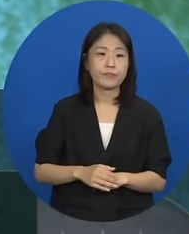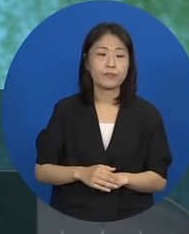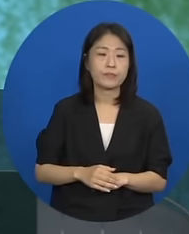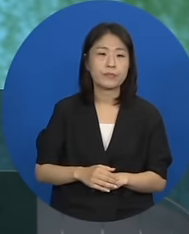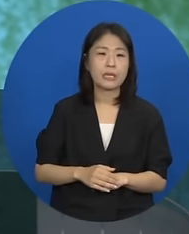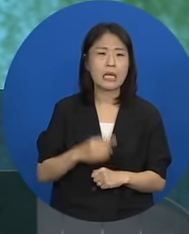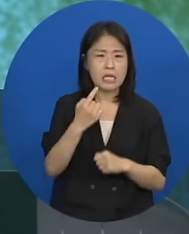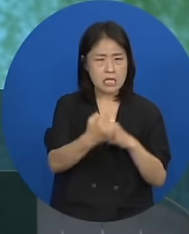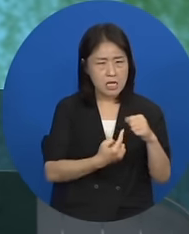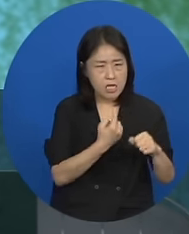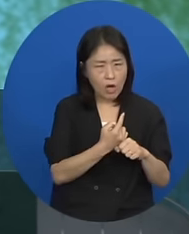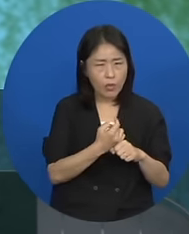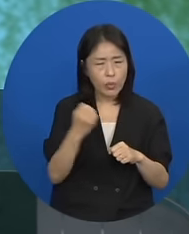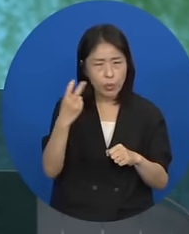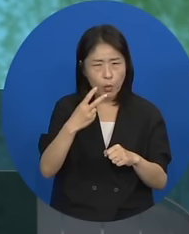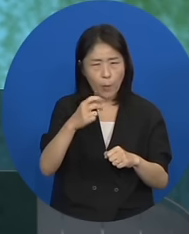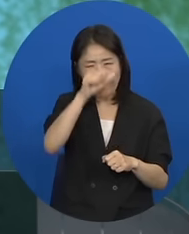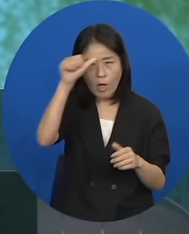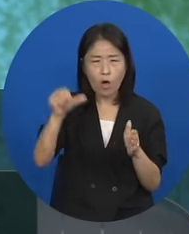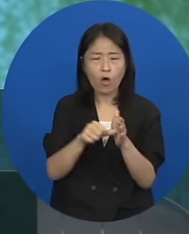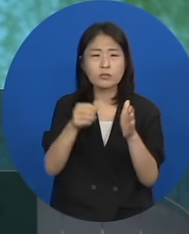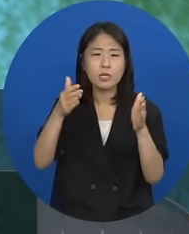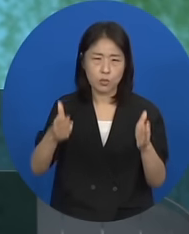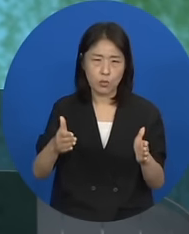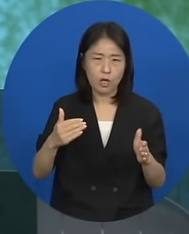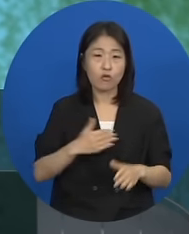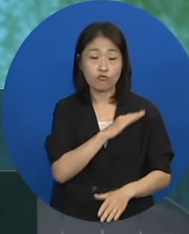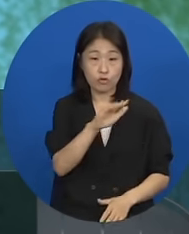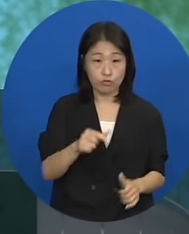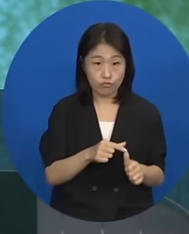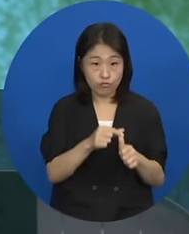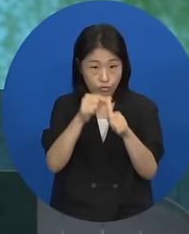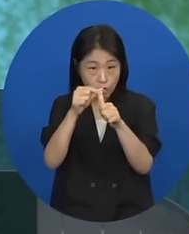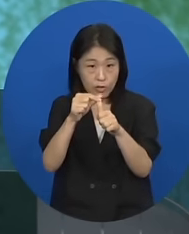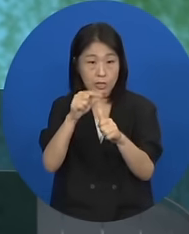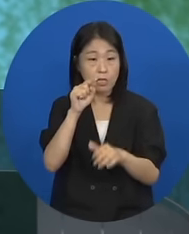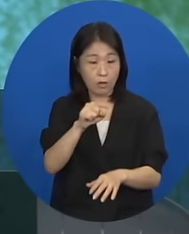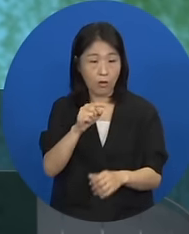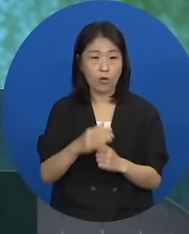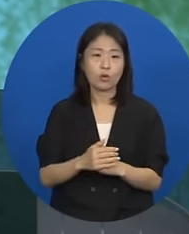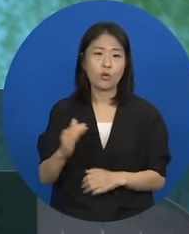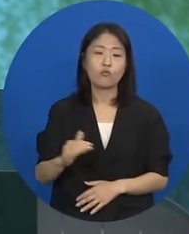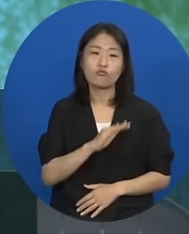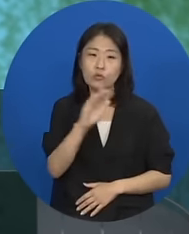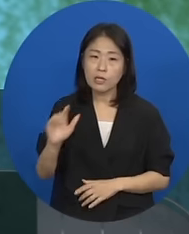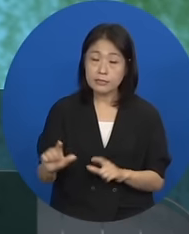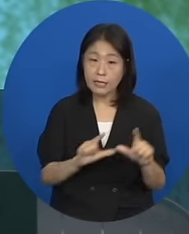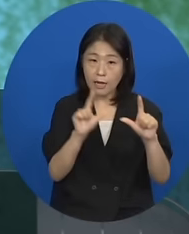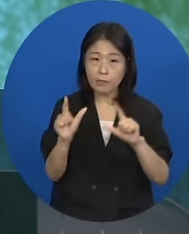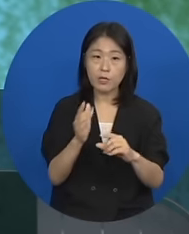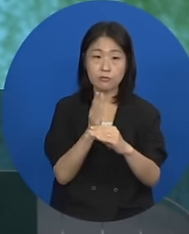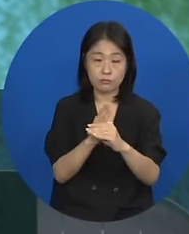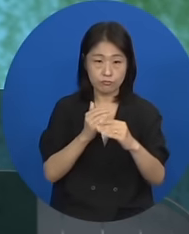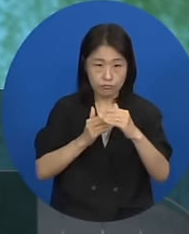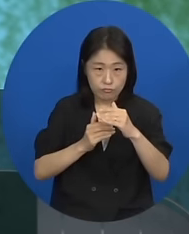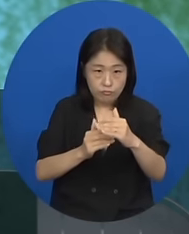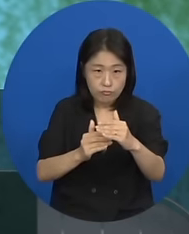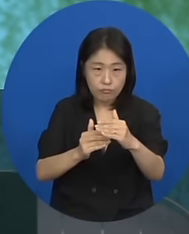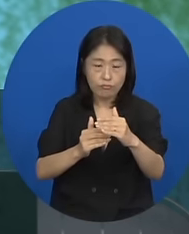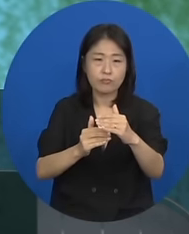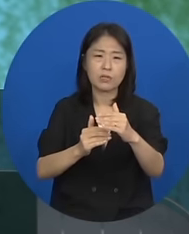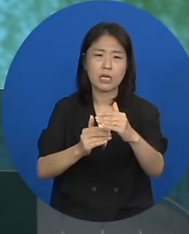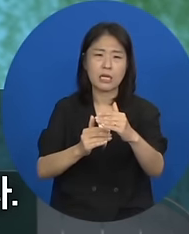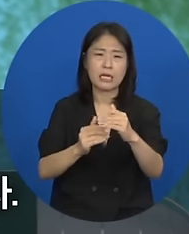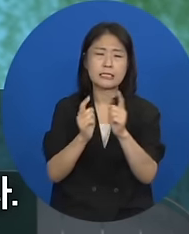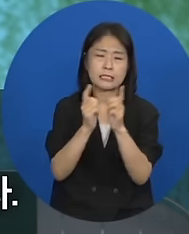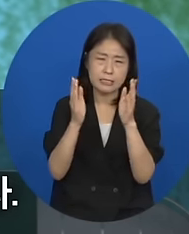그리고 일생을 우리 인생을 시작하셨고 구원하셨다는 것 그고 우리 삶에 중간 과정마다 히 우리를 인도하신다는 것을